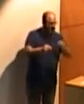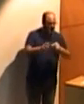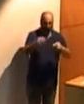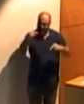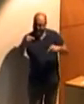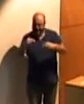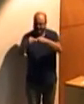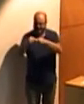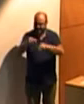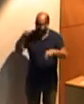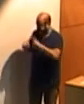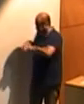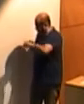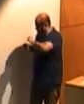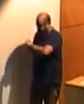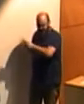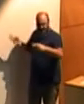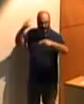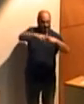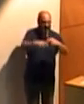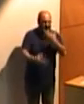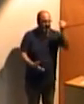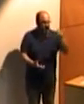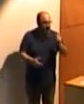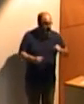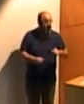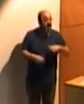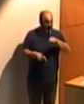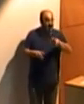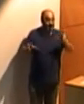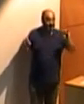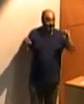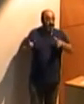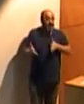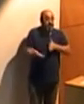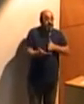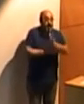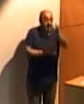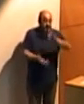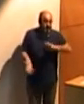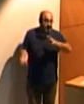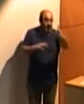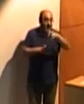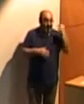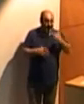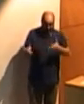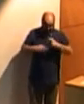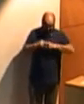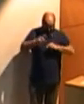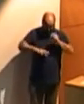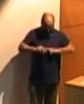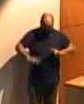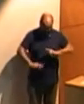qu'on considère comme le meilleur on peut aussi parler de transhumanité dans la mesure où à ce moment-là ce corps non je m'approprie chaque brique